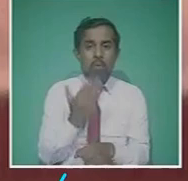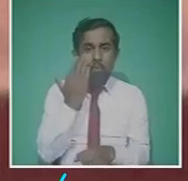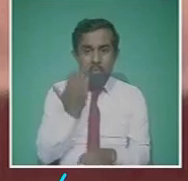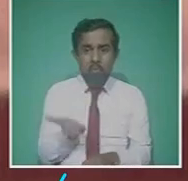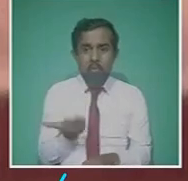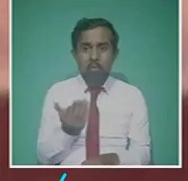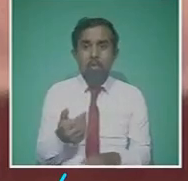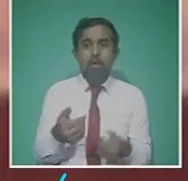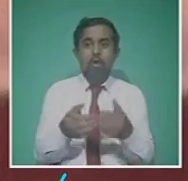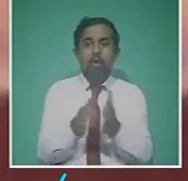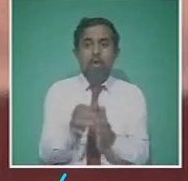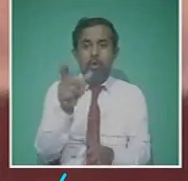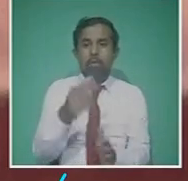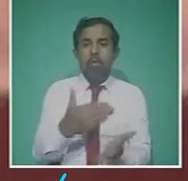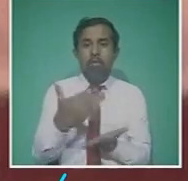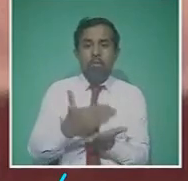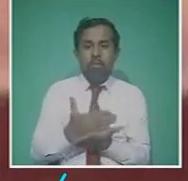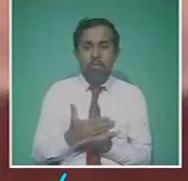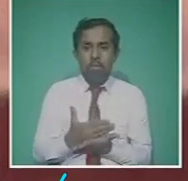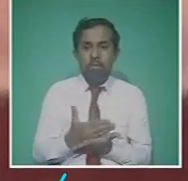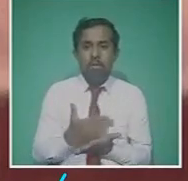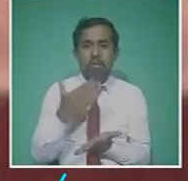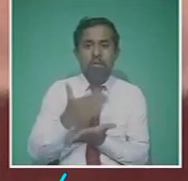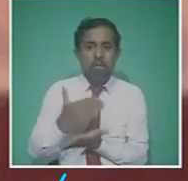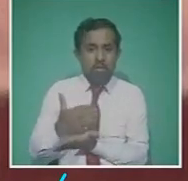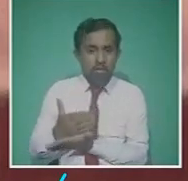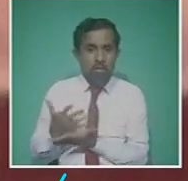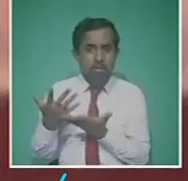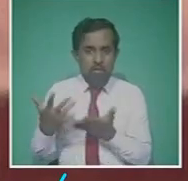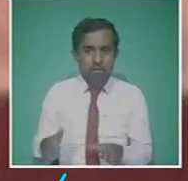දෙද්දී ඔබතුමාලා ඒකට බාධා කළා බාධා කරලා